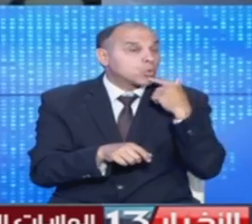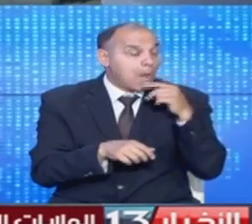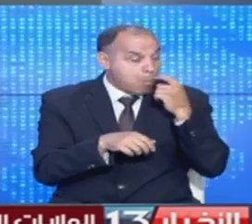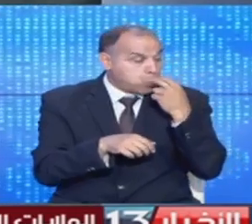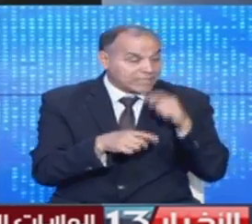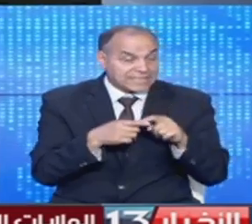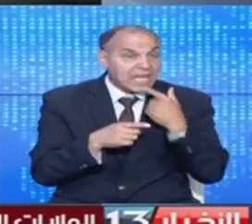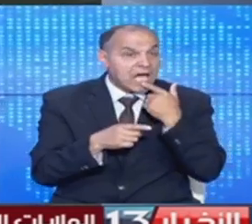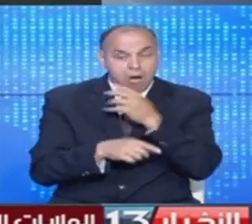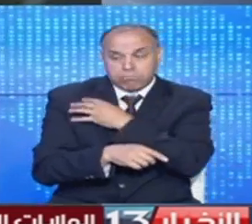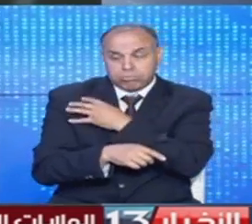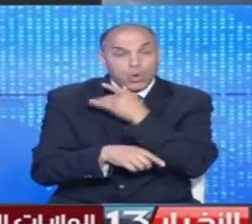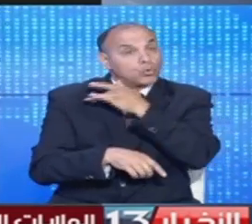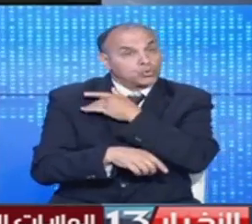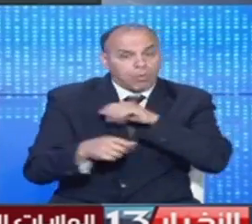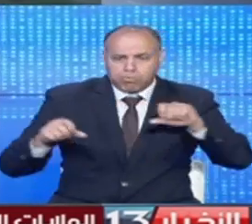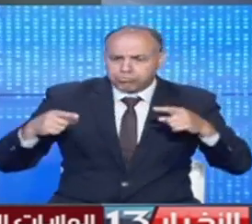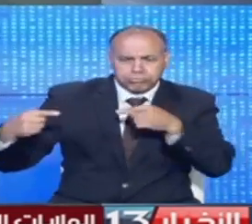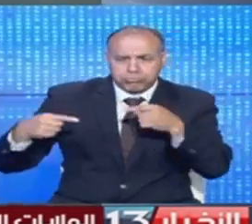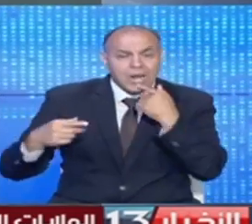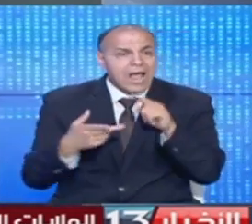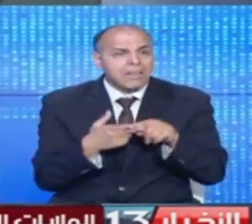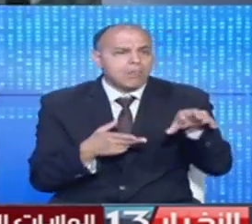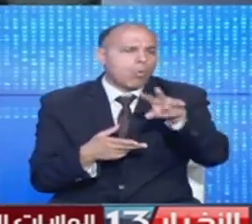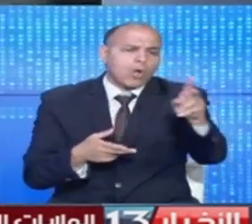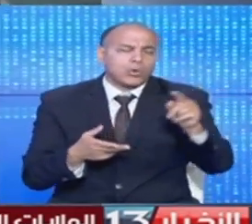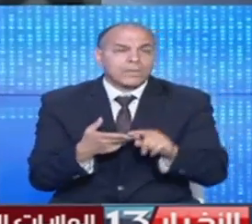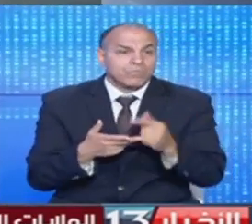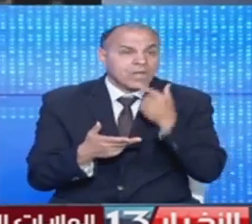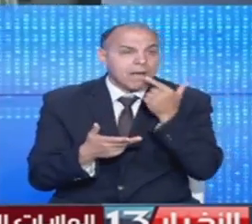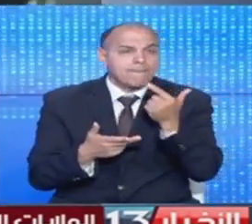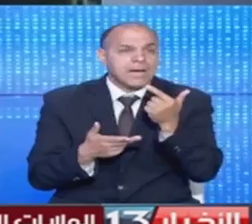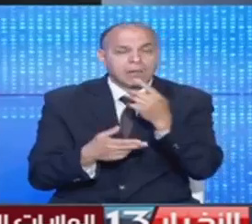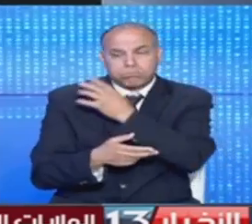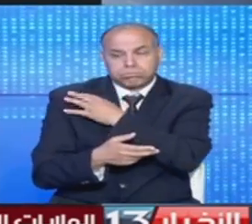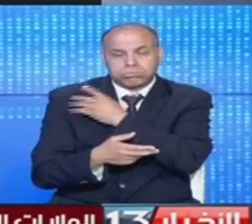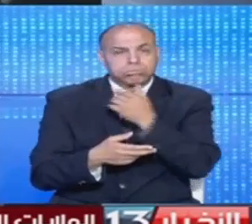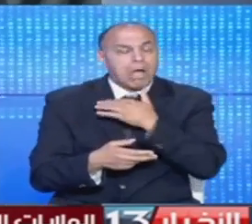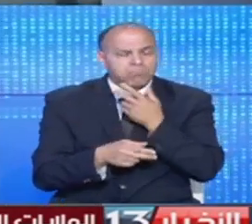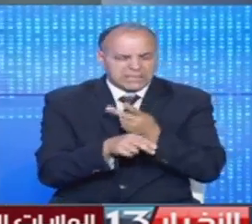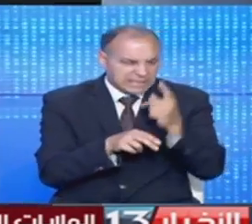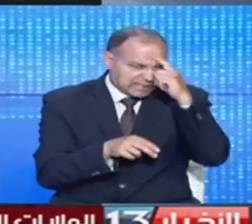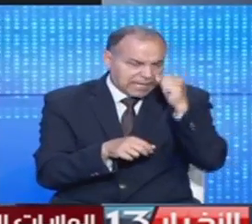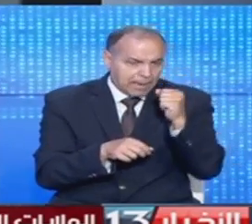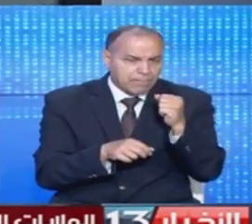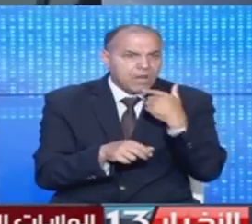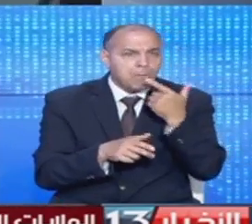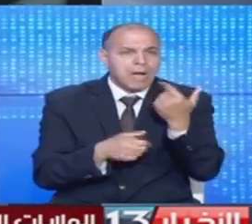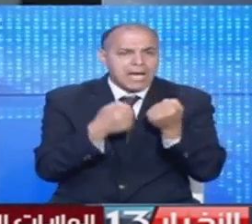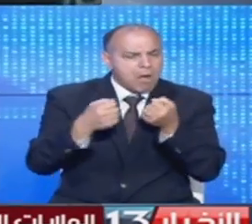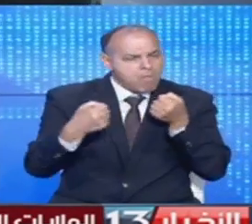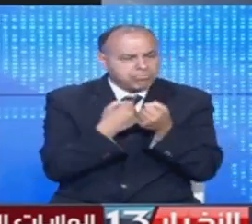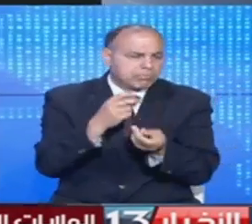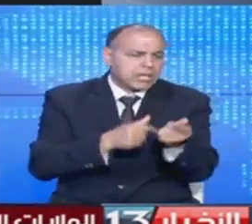الشرطة إن ضباطا أصيبوا في اشتباكات في أماكن أخرى من بينهم ضابط في حالة حرجة بعد أن صدمته